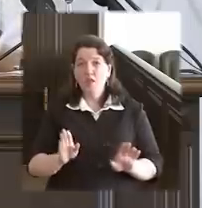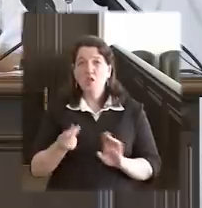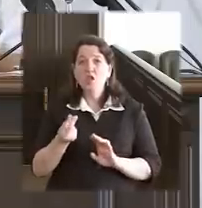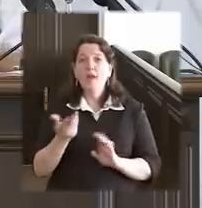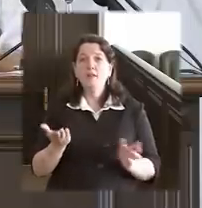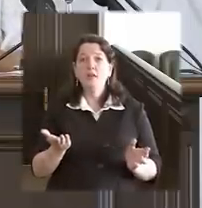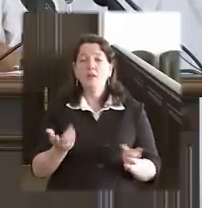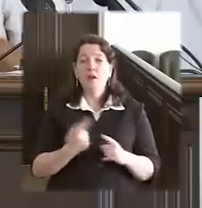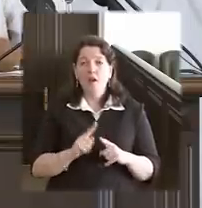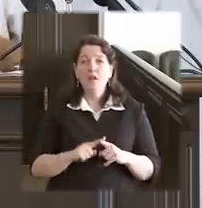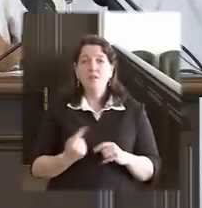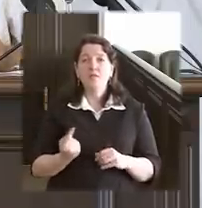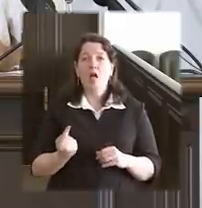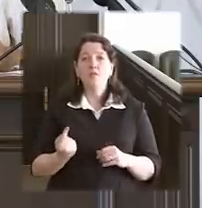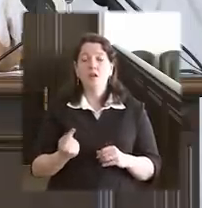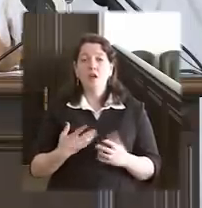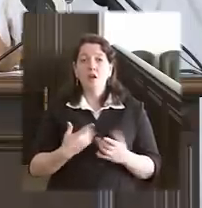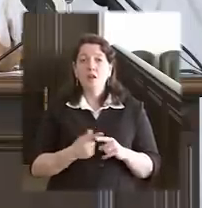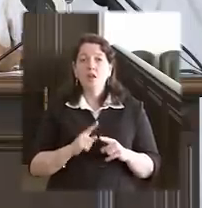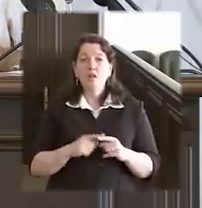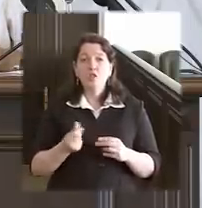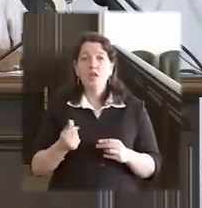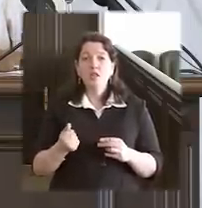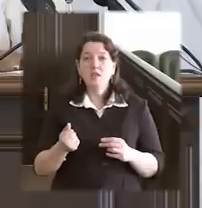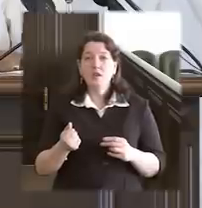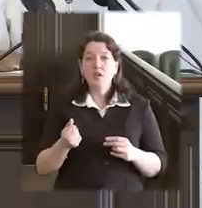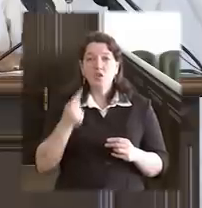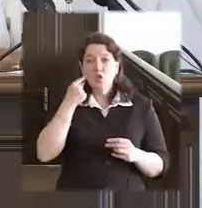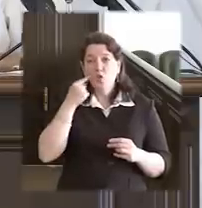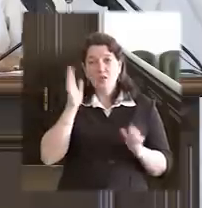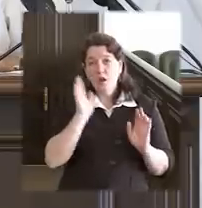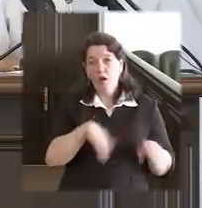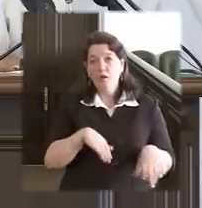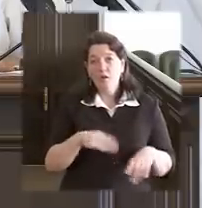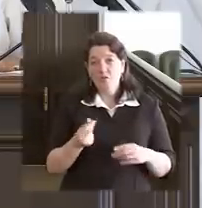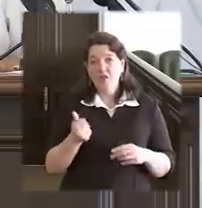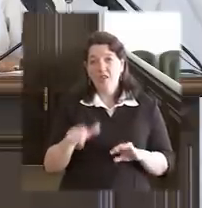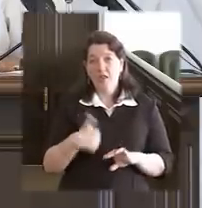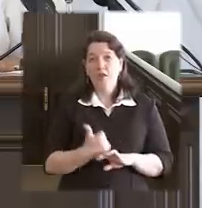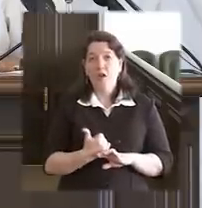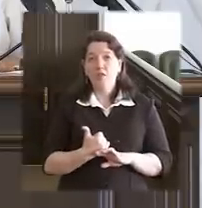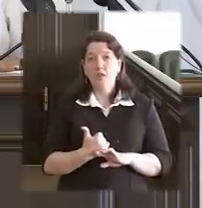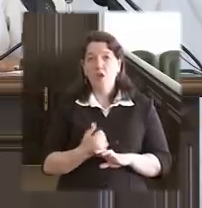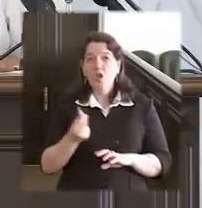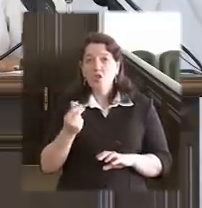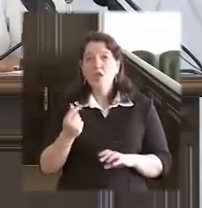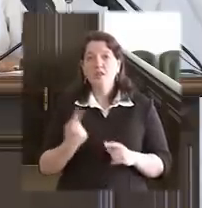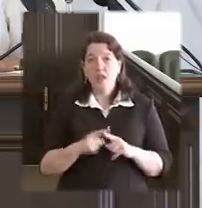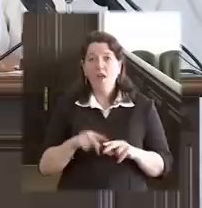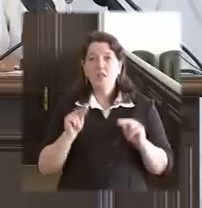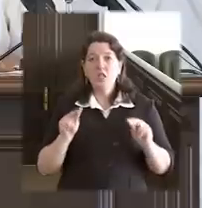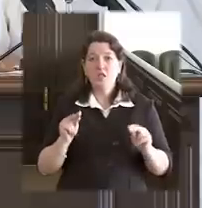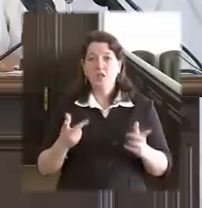Да. Деньги, а не совесть. Деньги, а не